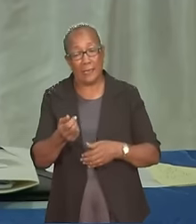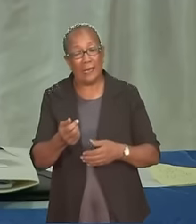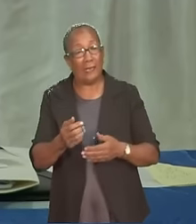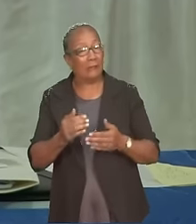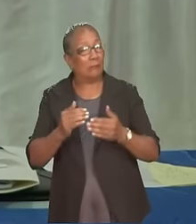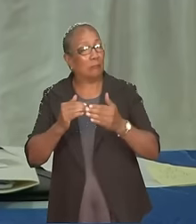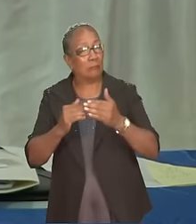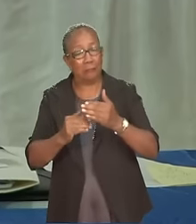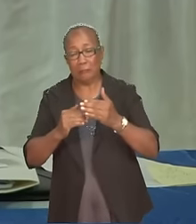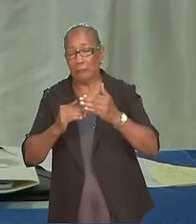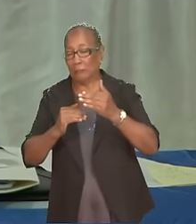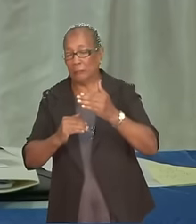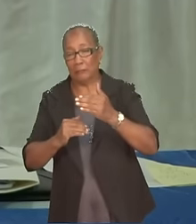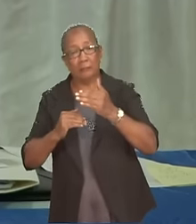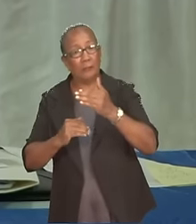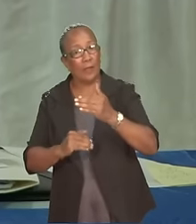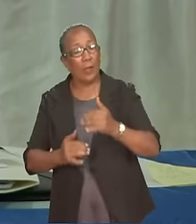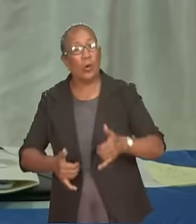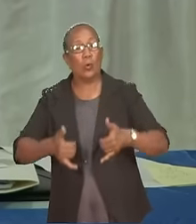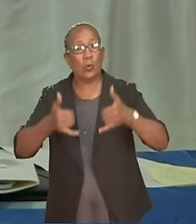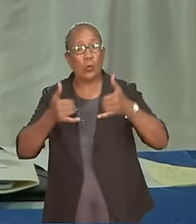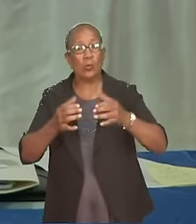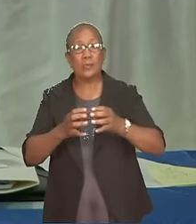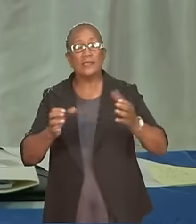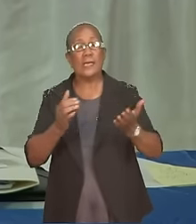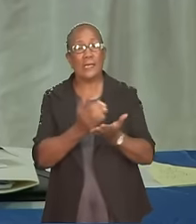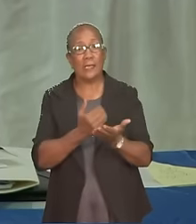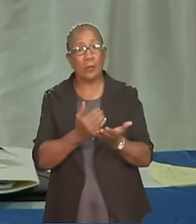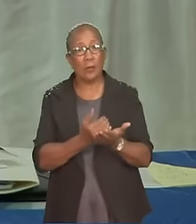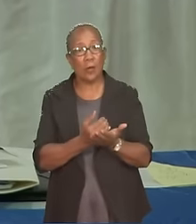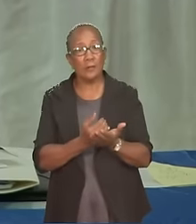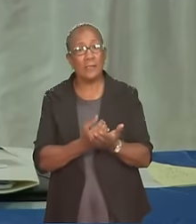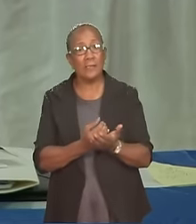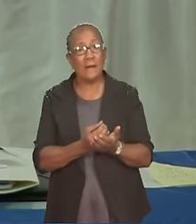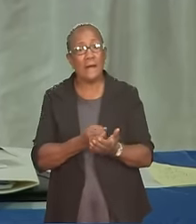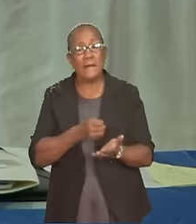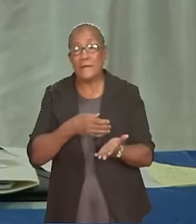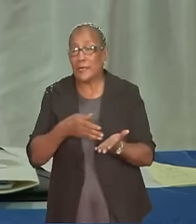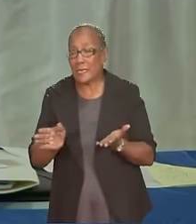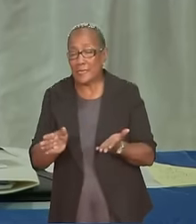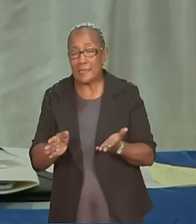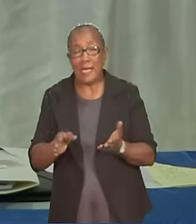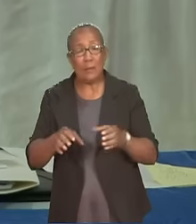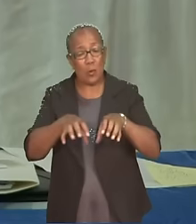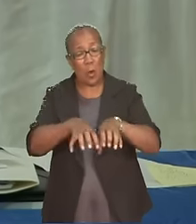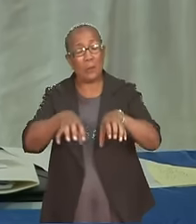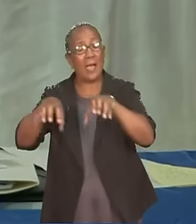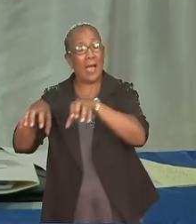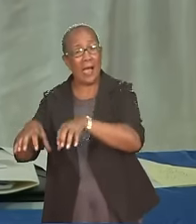En grootste inkomstenverlies hebben we op de haven. Is terecht, zegt de journalist, op de haven.